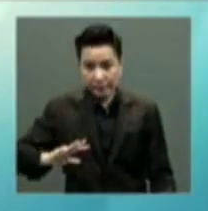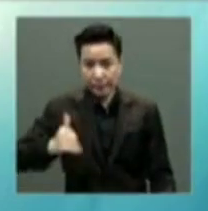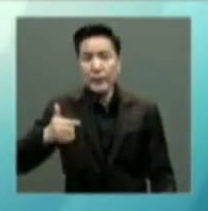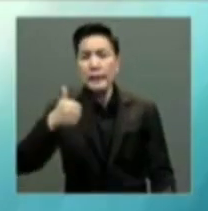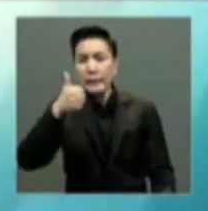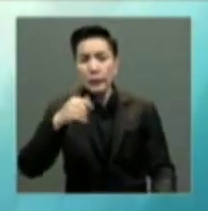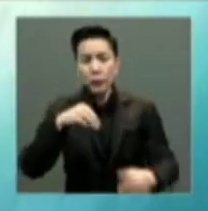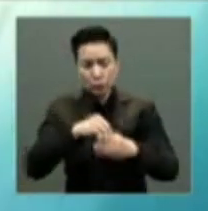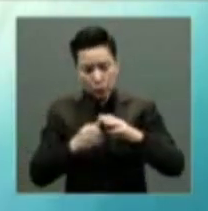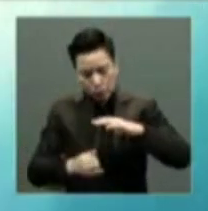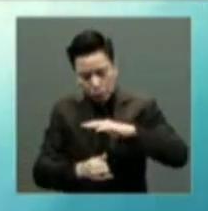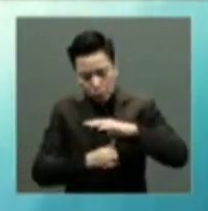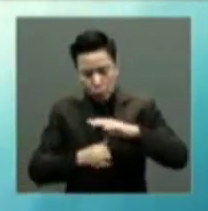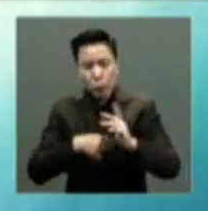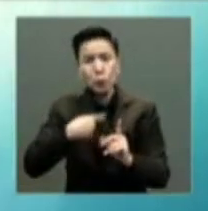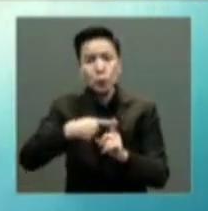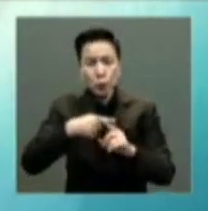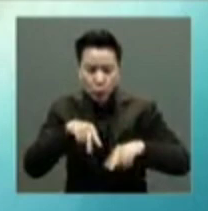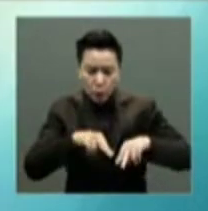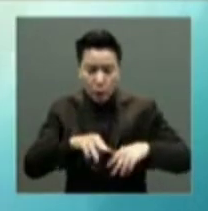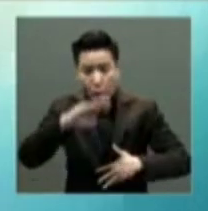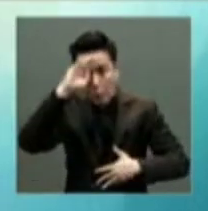คนนะครับหกสิบกว่าไปแล้วนะครับอีกเหลืออีกไม่เท่าไหร่นี้เราก็ขอภาวนาขอให้ท่านแข็งแรงดีๆนะครับอย่าเป็นตัวเลขที่เพิ่มขึ้นแต่ยังไงก็ตามแต่เพิ่มขึ้นก็ไม่ว่ากันครับก็มาดูมารักษานะครับแล้วก็เราก็จะทำให้ท่านสุขภาพแข็งแรงดีซะอีกนะคะที่ท่านมาอยู่ในLocal